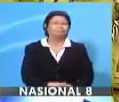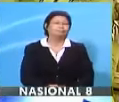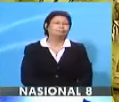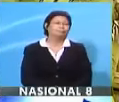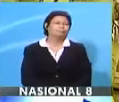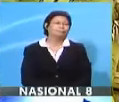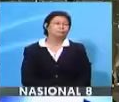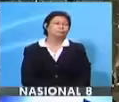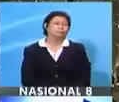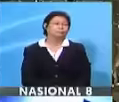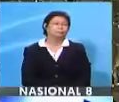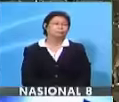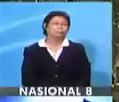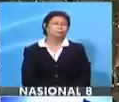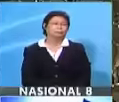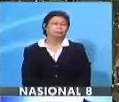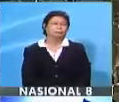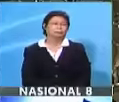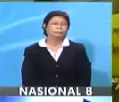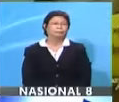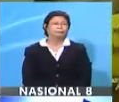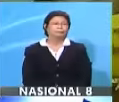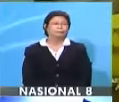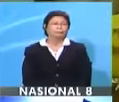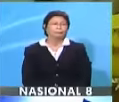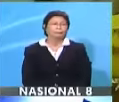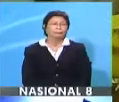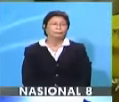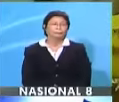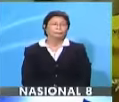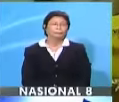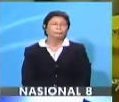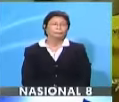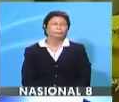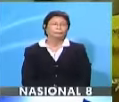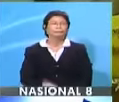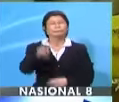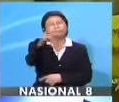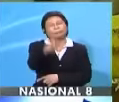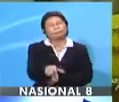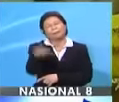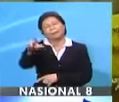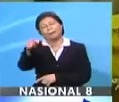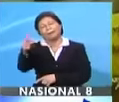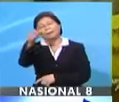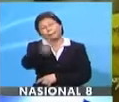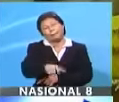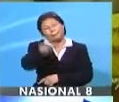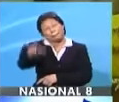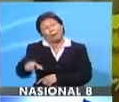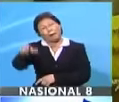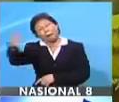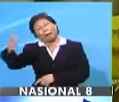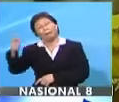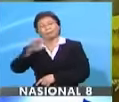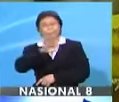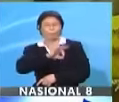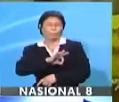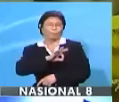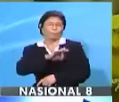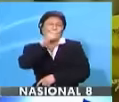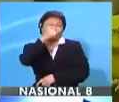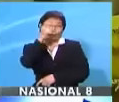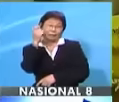Bahkan pihak-pihak lainlah yang akan mendapat keuntungan